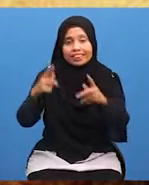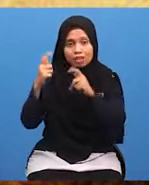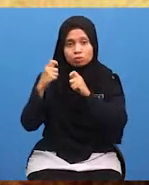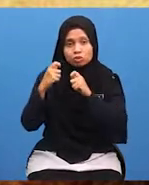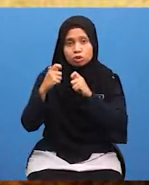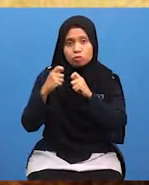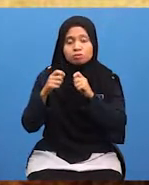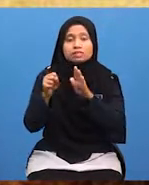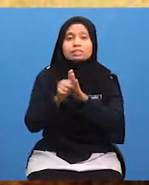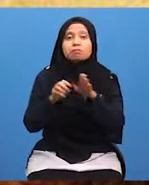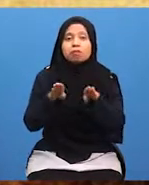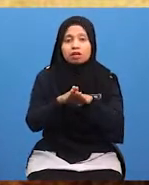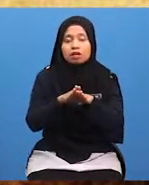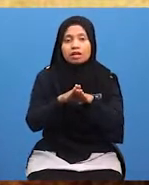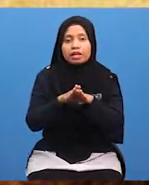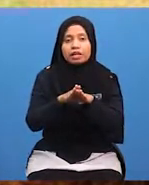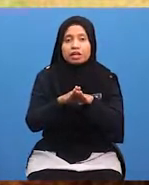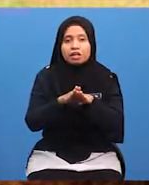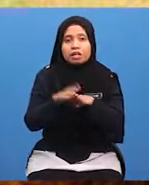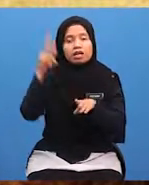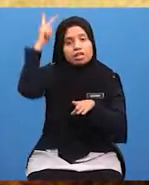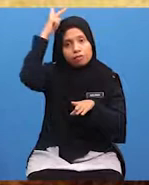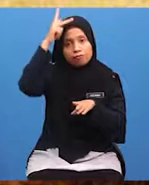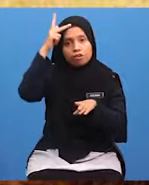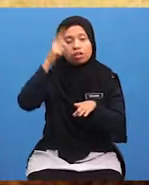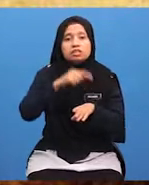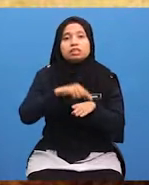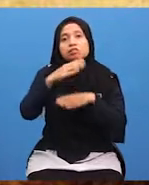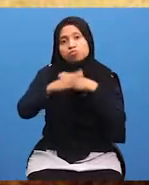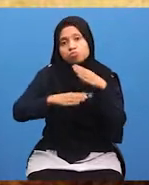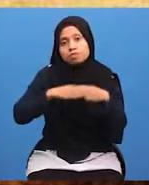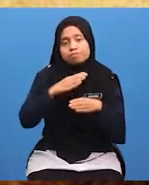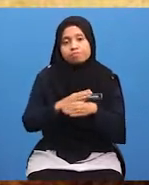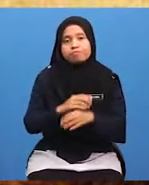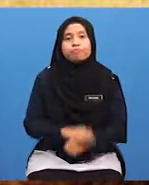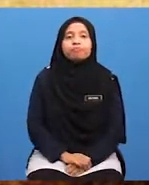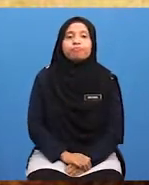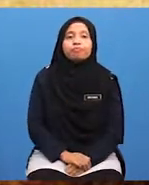tanggungjawabnya sebagai hamba dan khalifah Allah di muka bumi ini.